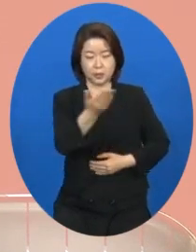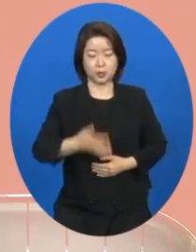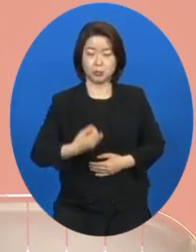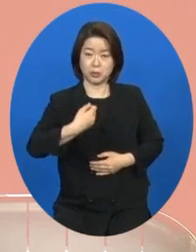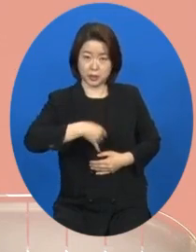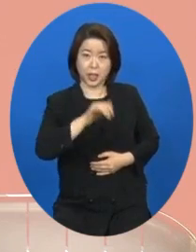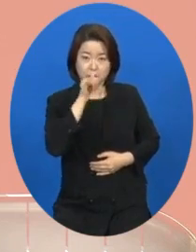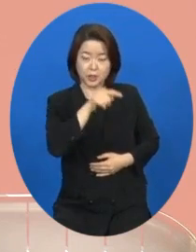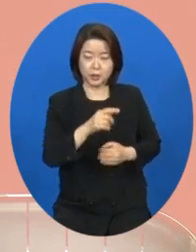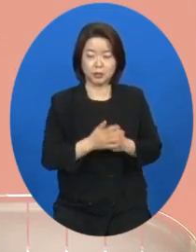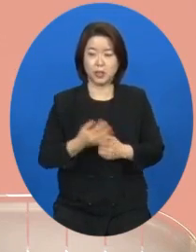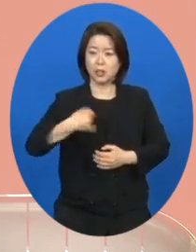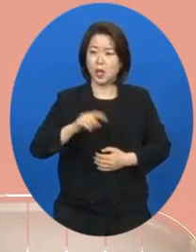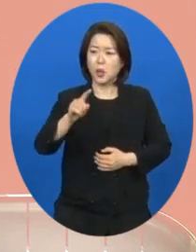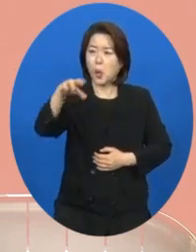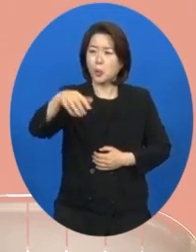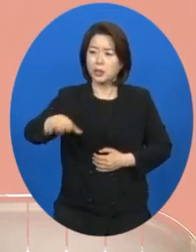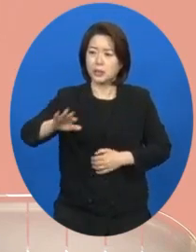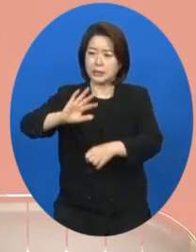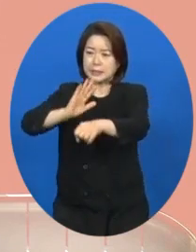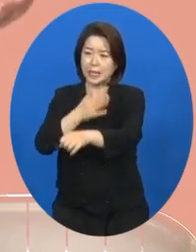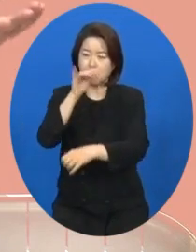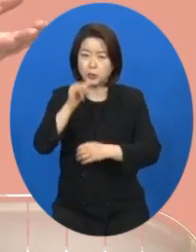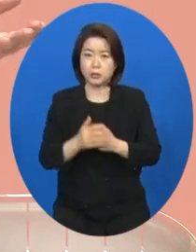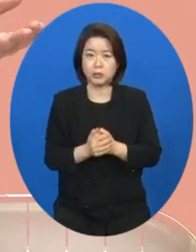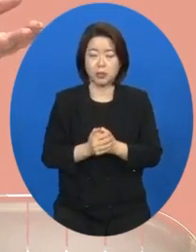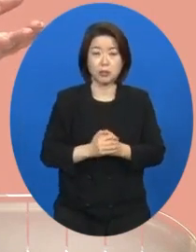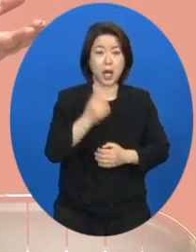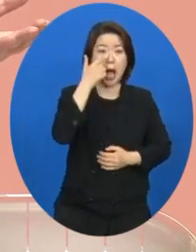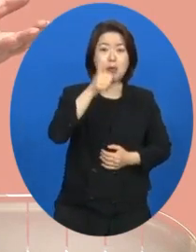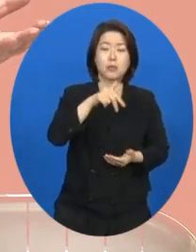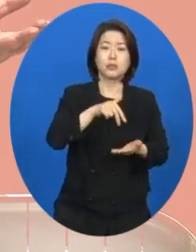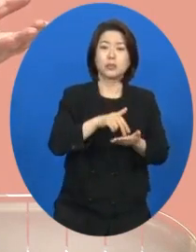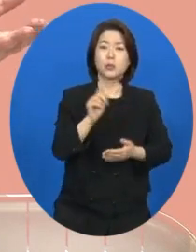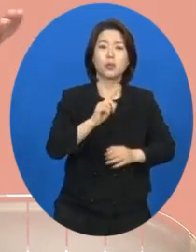가서 뭘 잘못했어요. 그러면 아버지는 어떻게 할까요?